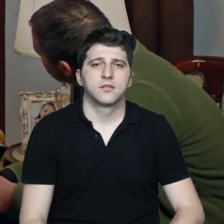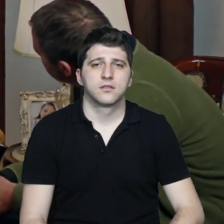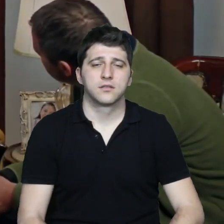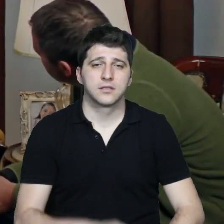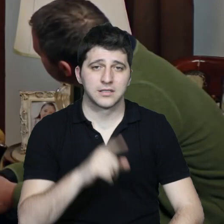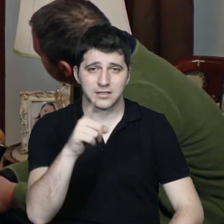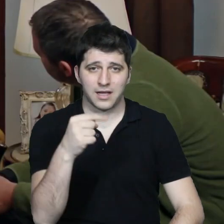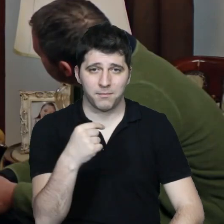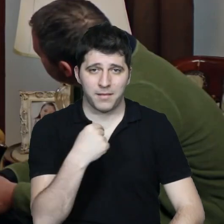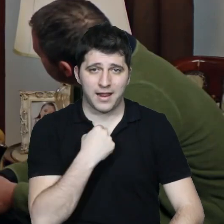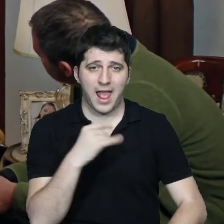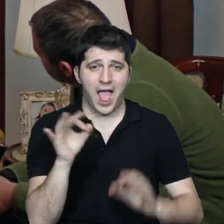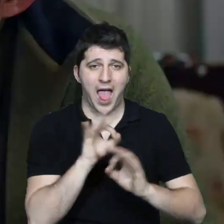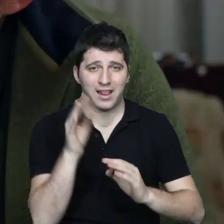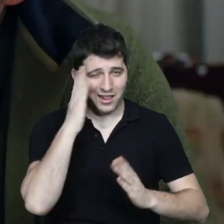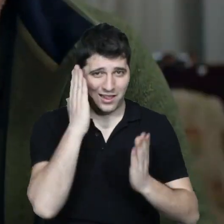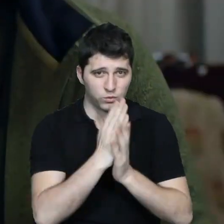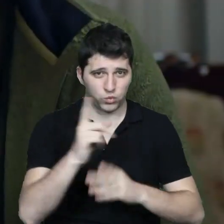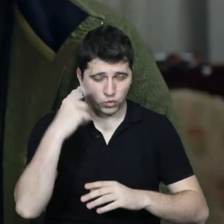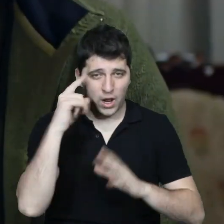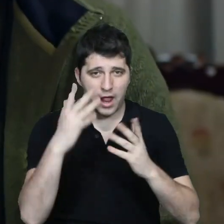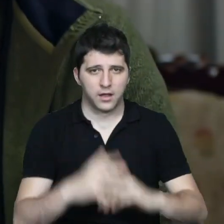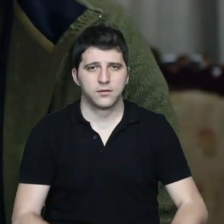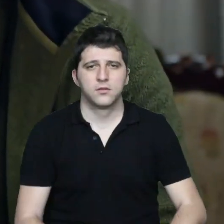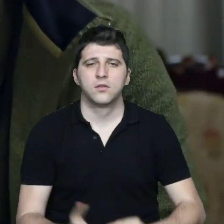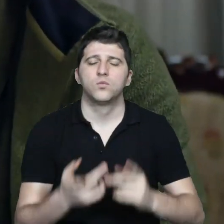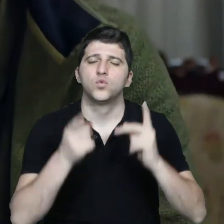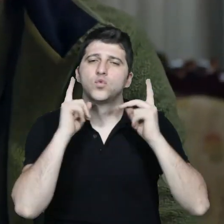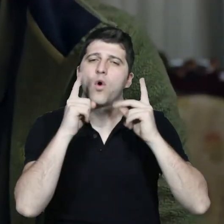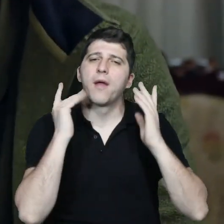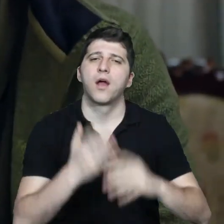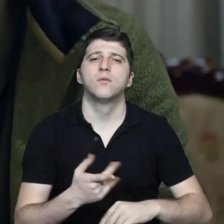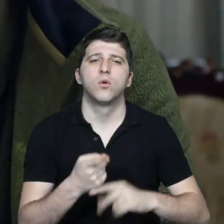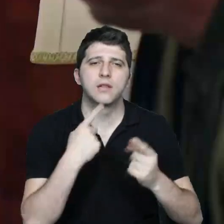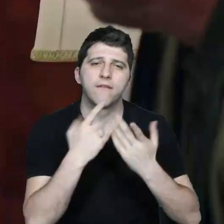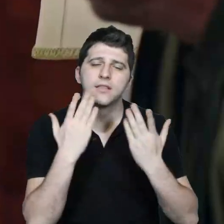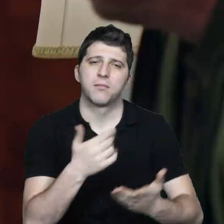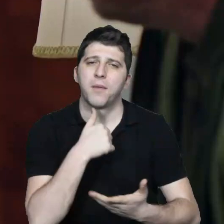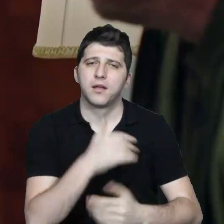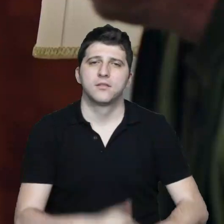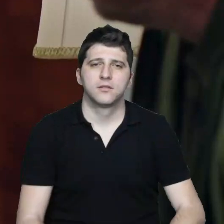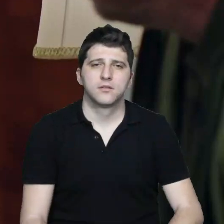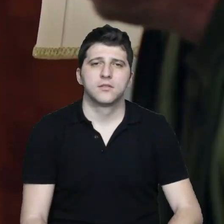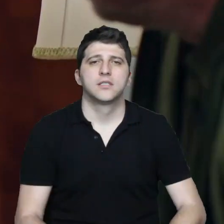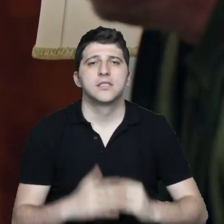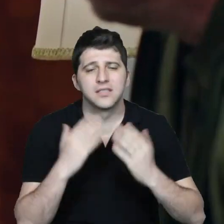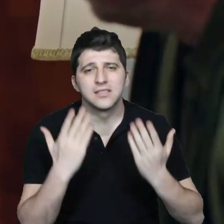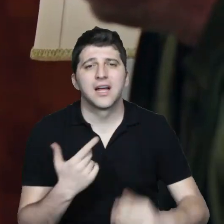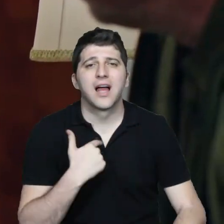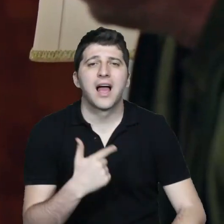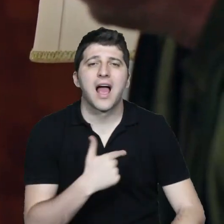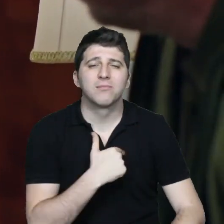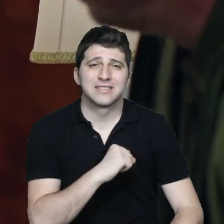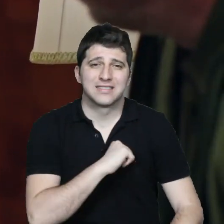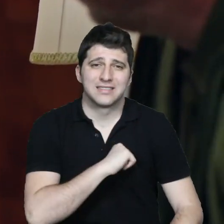Sen beni erken vakitte gömmeye niyetlisin herhalde. Tövbe estağfurullah. O nasıl söz baba? Ya işte kalbim